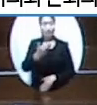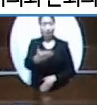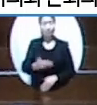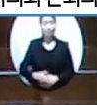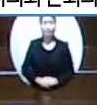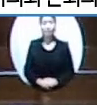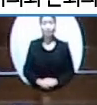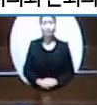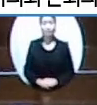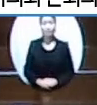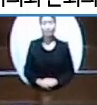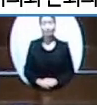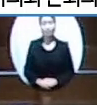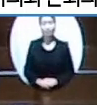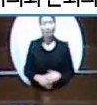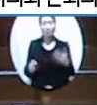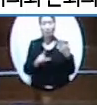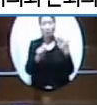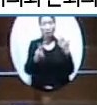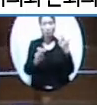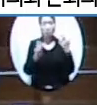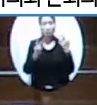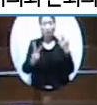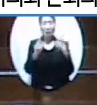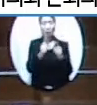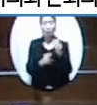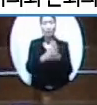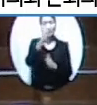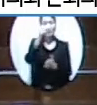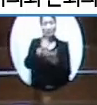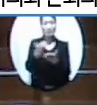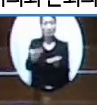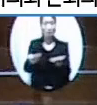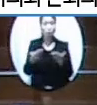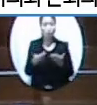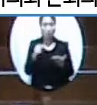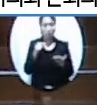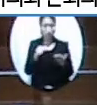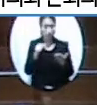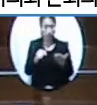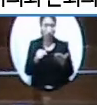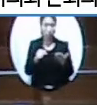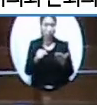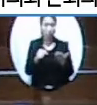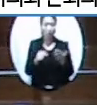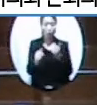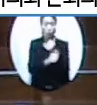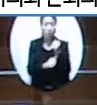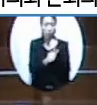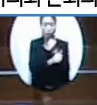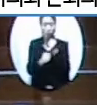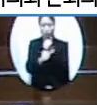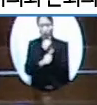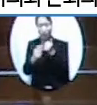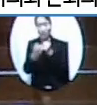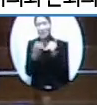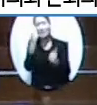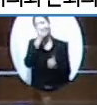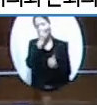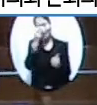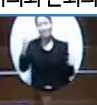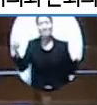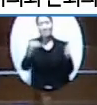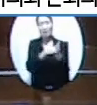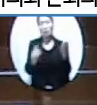보고드리겠습니다. 8월 23일 안동시장이 제출한 본안건은 각 상임위원회의 예비심사를 거쳐